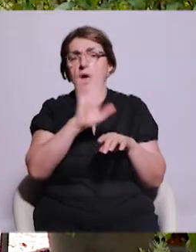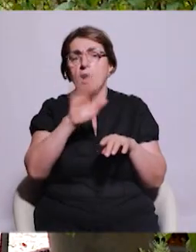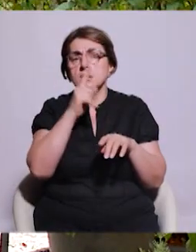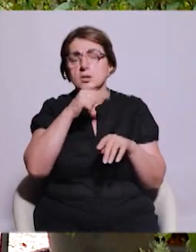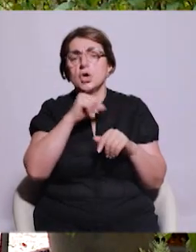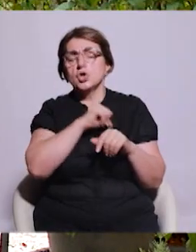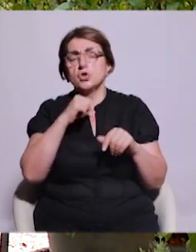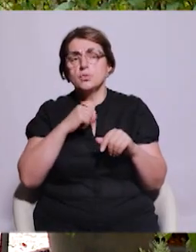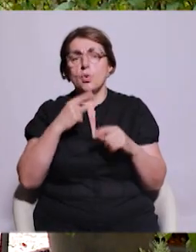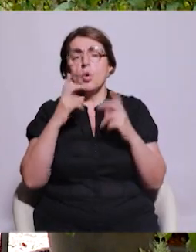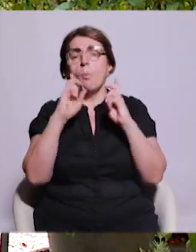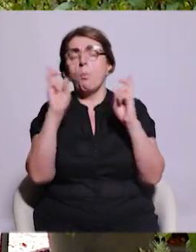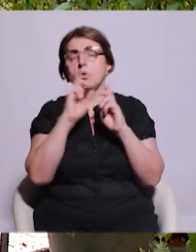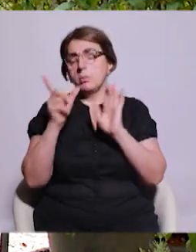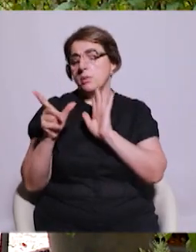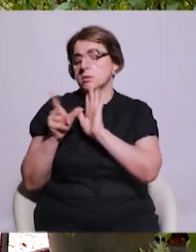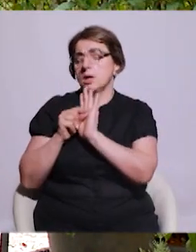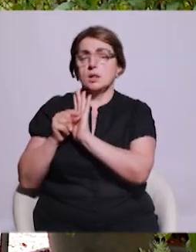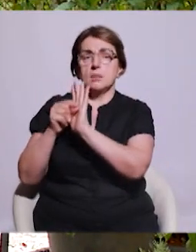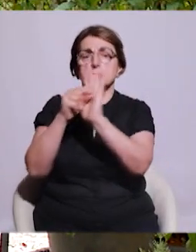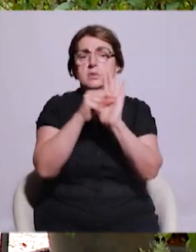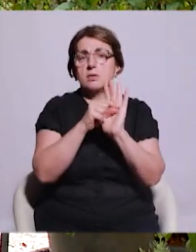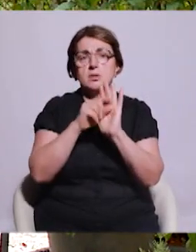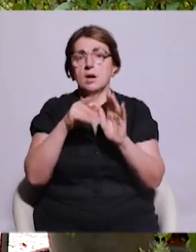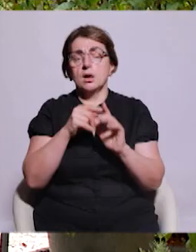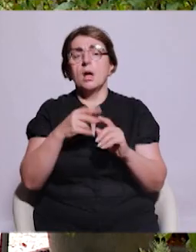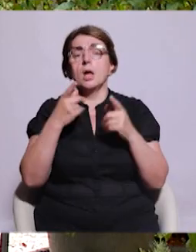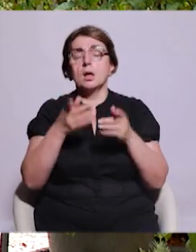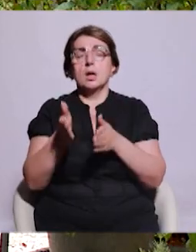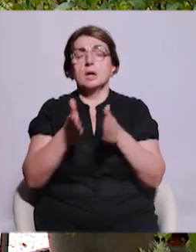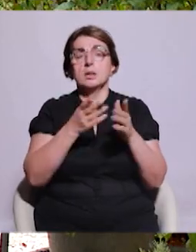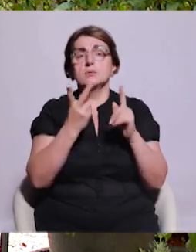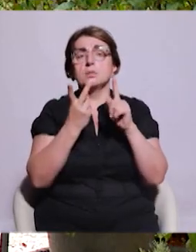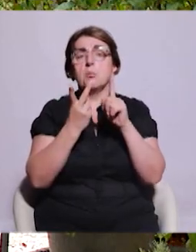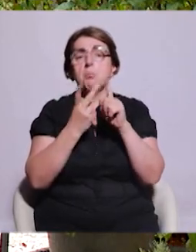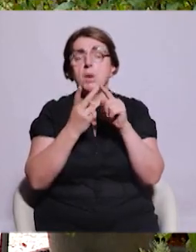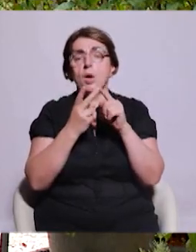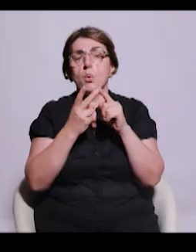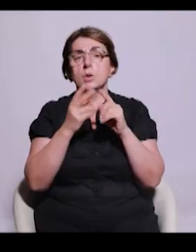არ ყავს ბუნებრივი თანამგზავრი. ფიქრობ, შეგვიძლია უკვე გადავიდეთ მეორე პლანეტაზე.